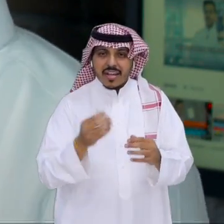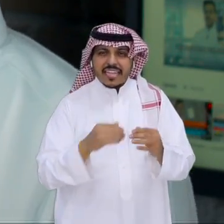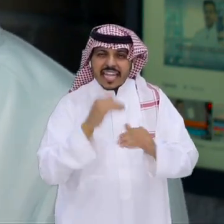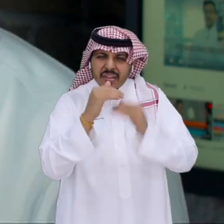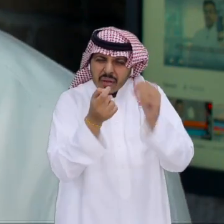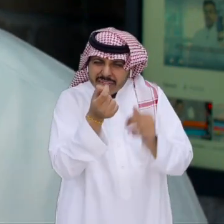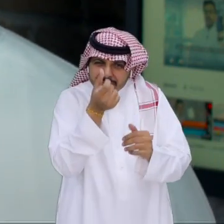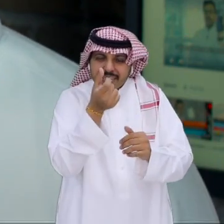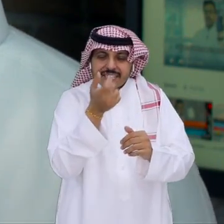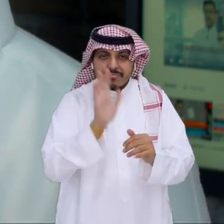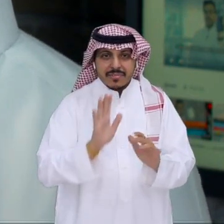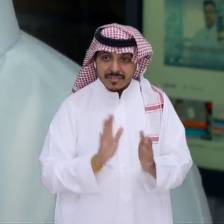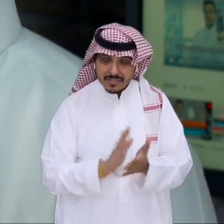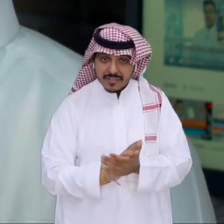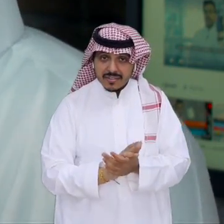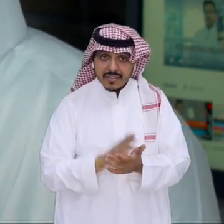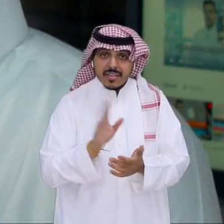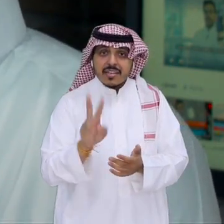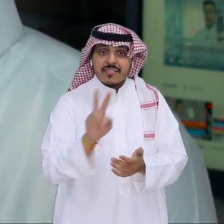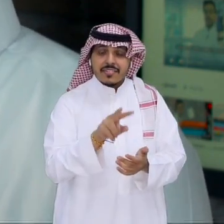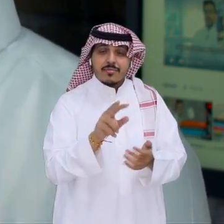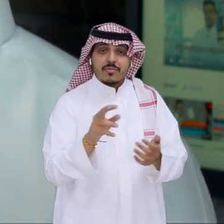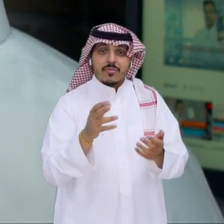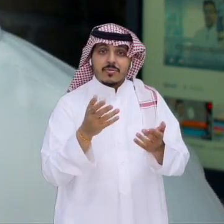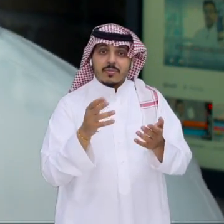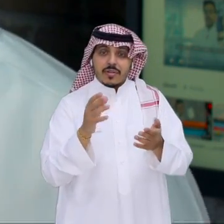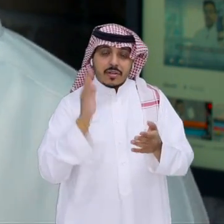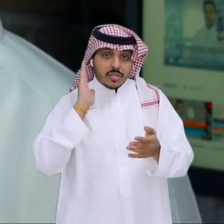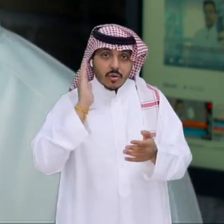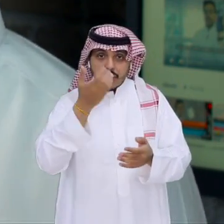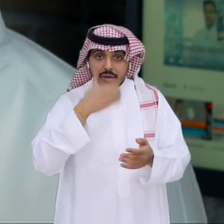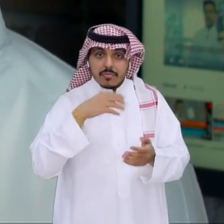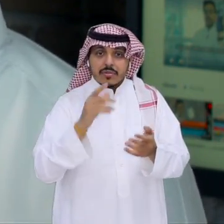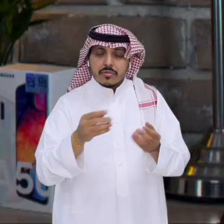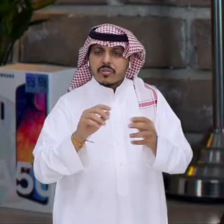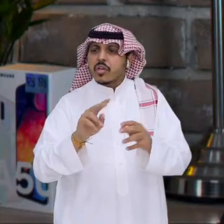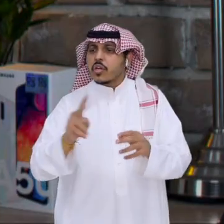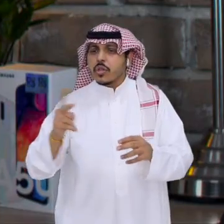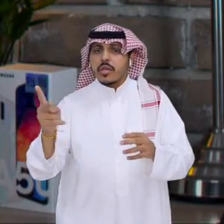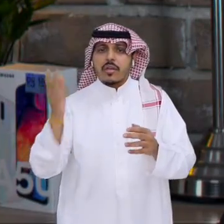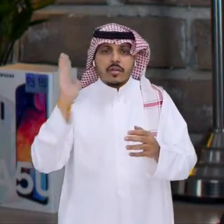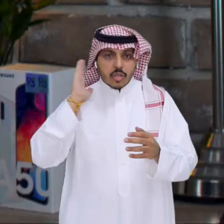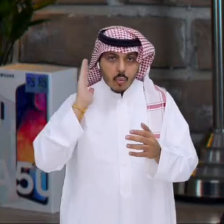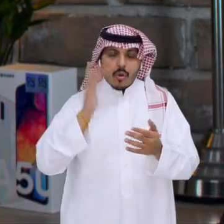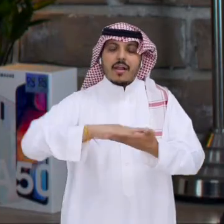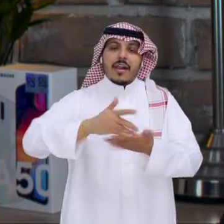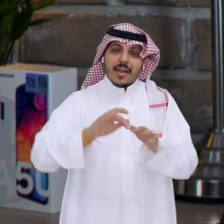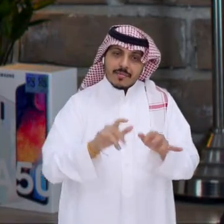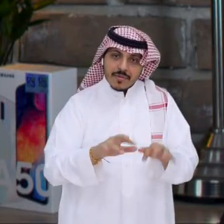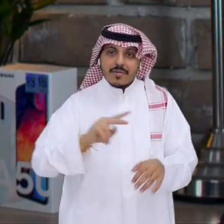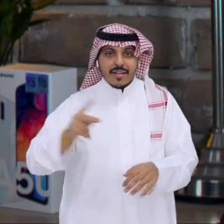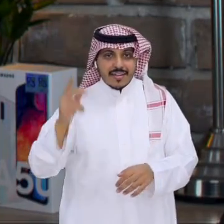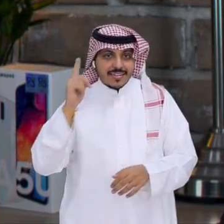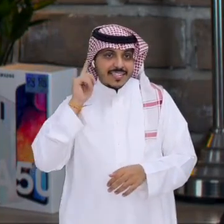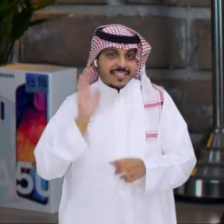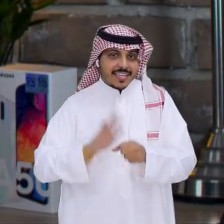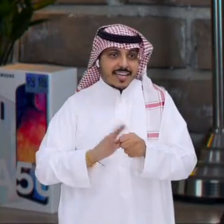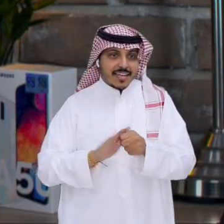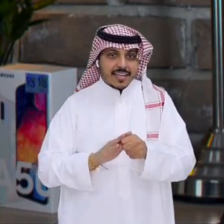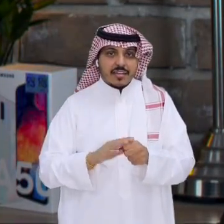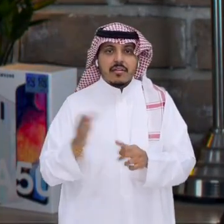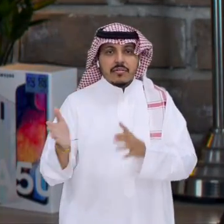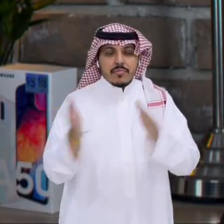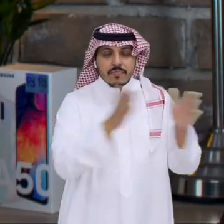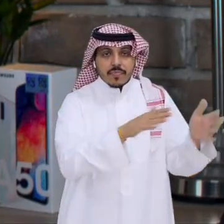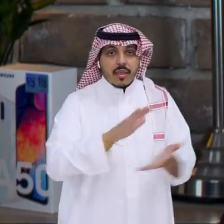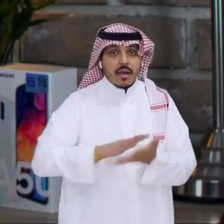اكبر على هذا المنتج. وهذا الشيء اللي شفناه في كثير من منتجات ابل، وحاليا موجود على الايربودز. وايضا استغربنا كلنا لما شفنا الخبر حق